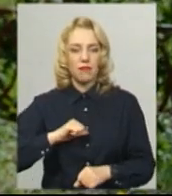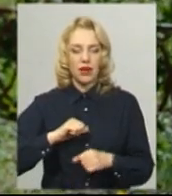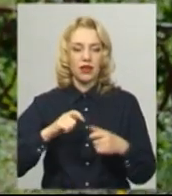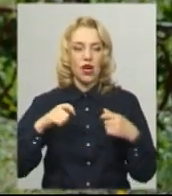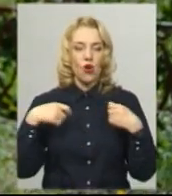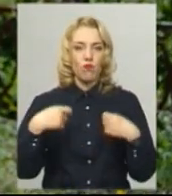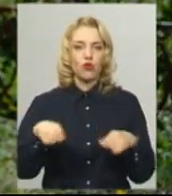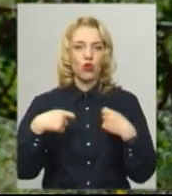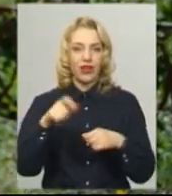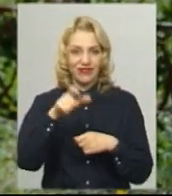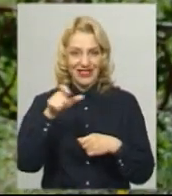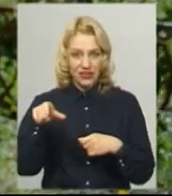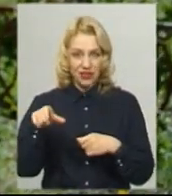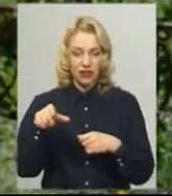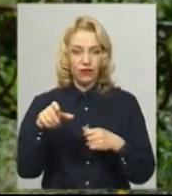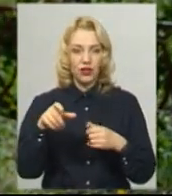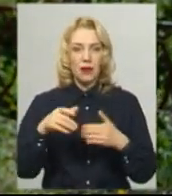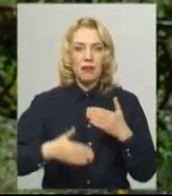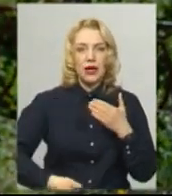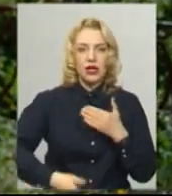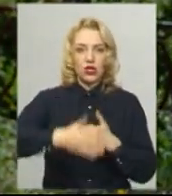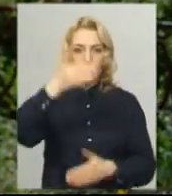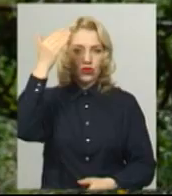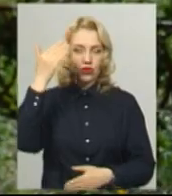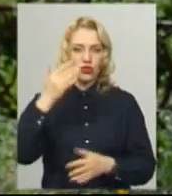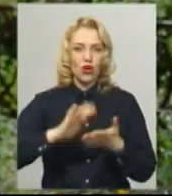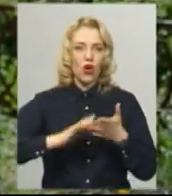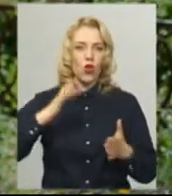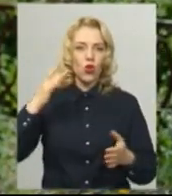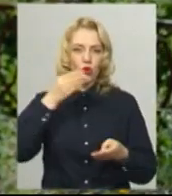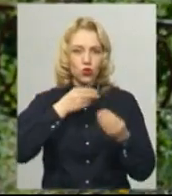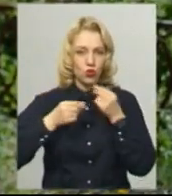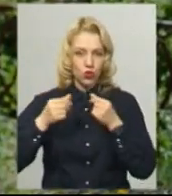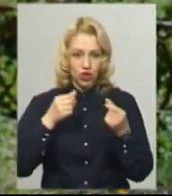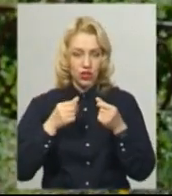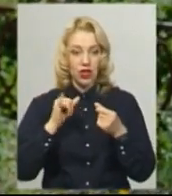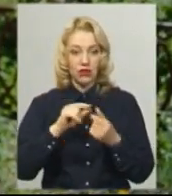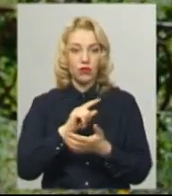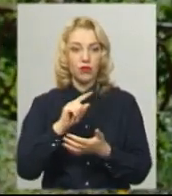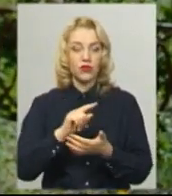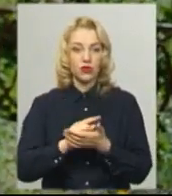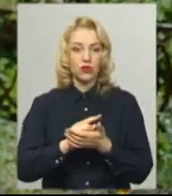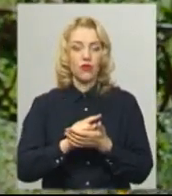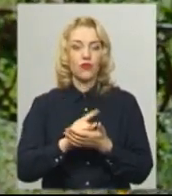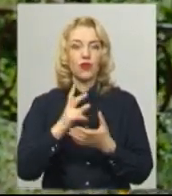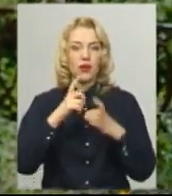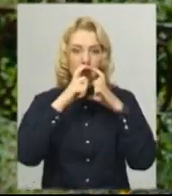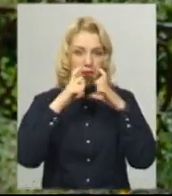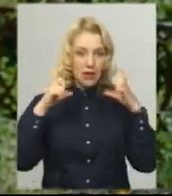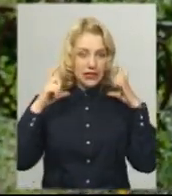плівкою або оцим штучним склом. Ну і обов'язково, звісно, що всі продавці у масках.